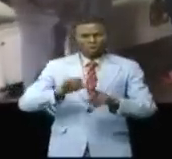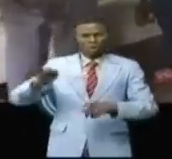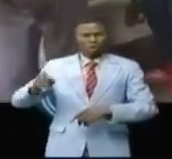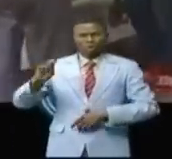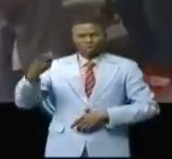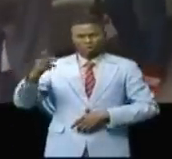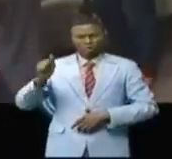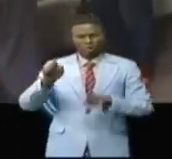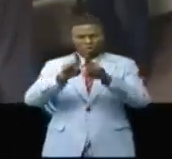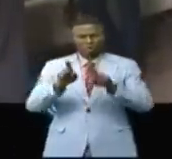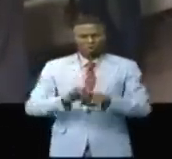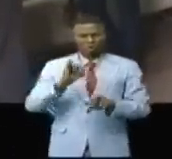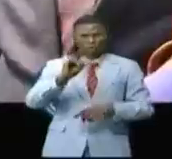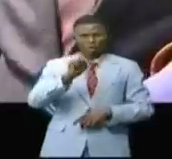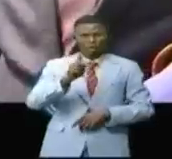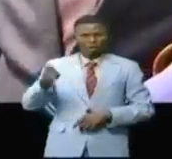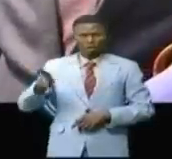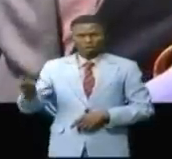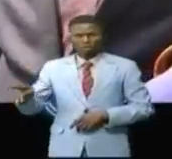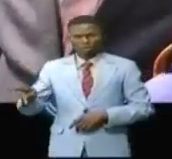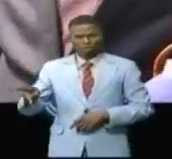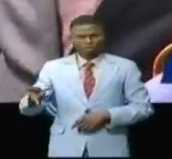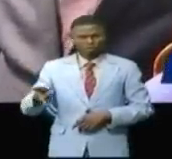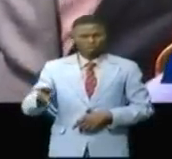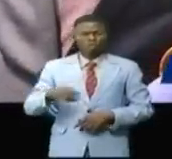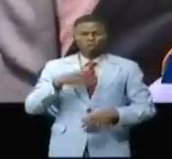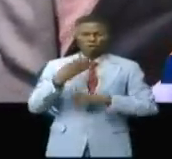tpiy et ans at elle ajouté